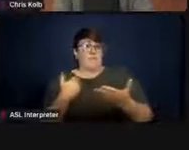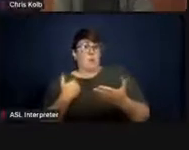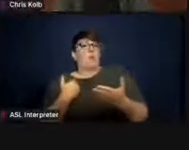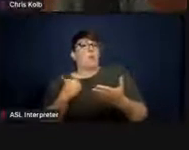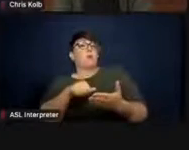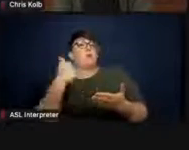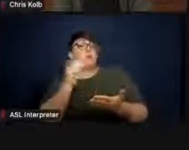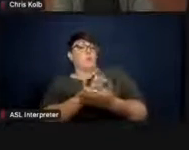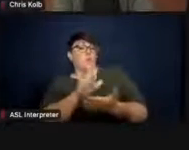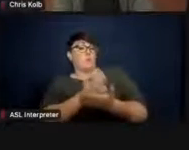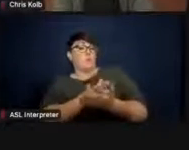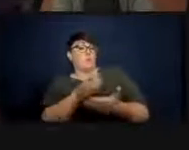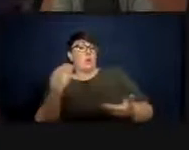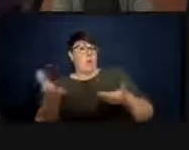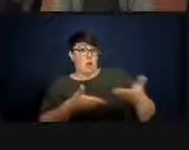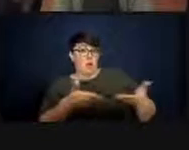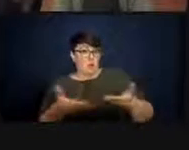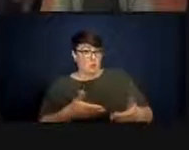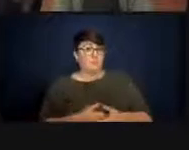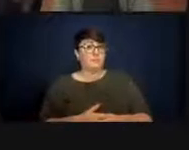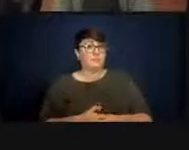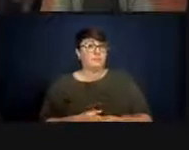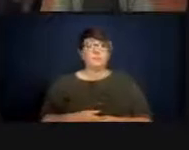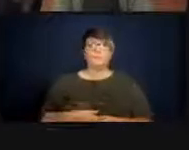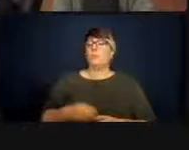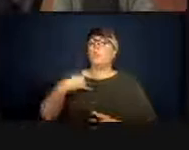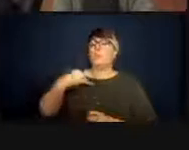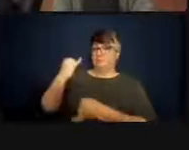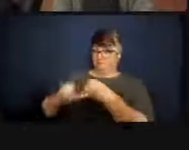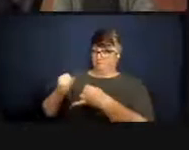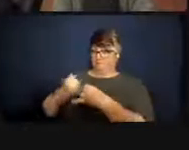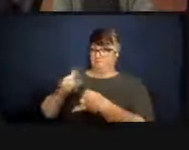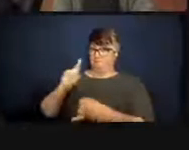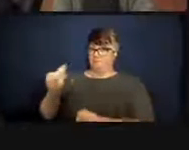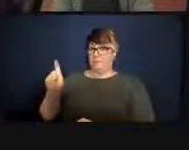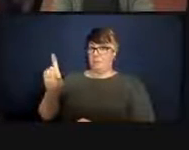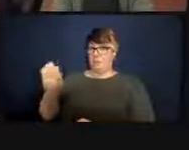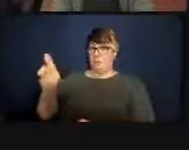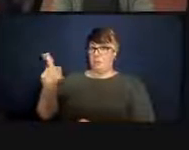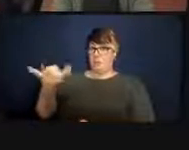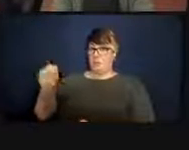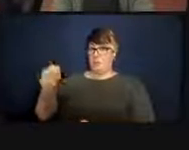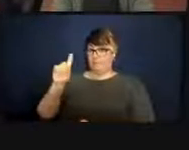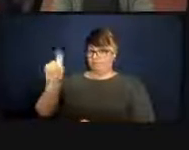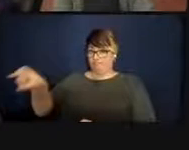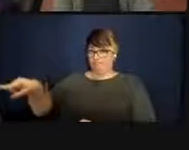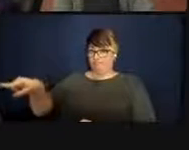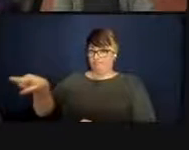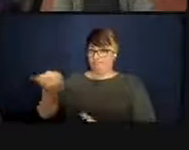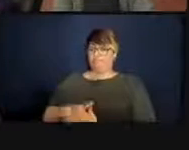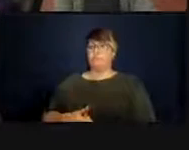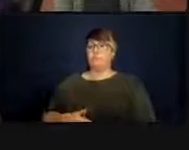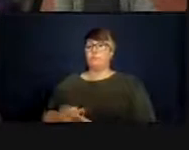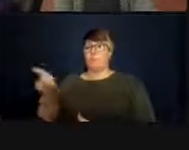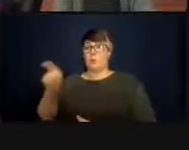سنقوم بالعزم. حسنا سؤالي الأخير هو للدكتور بوليو،